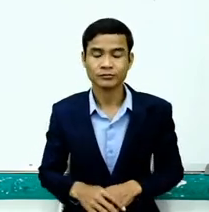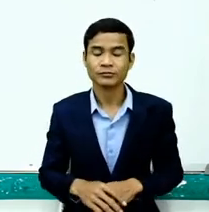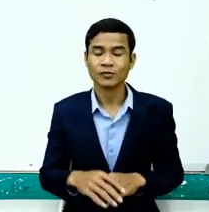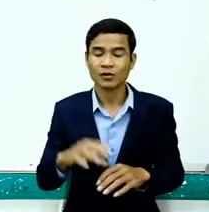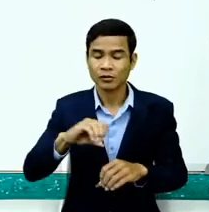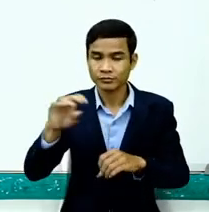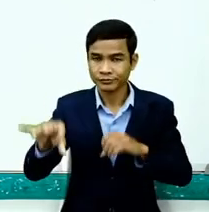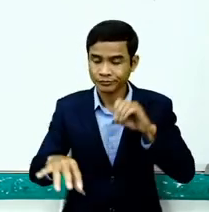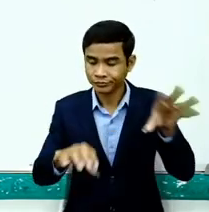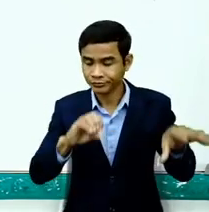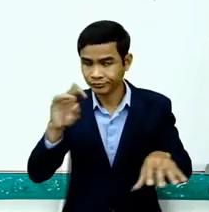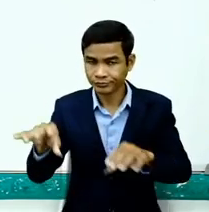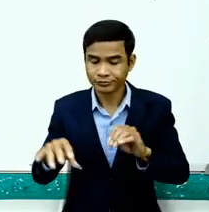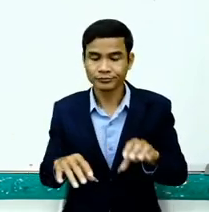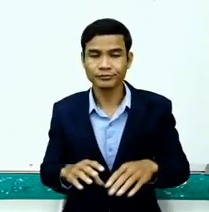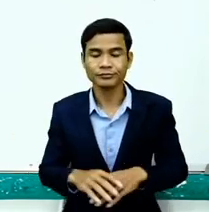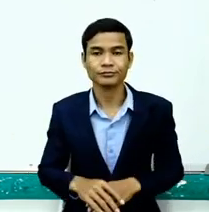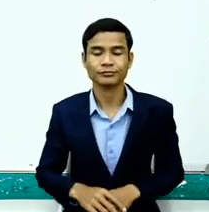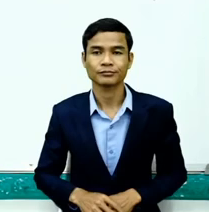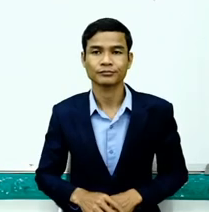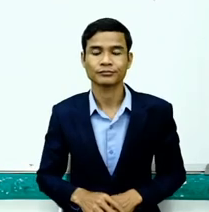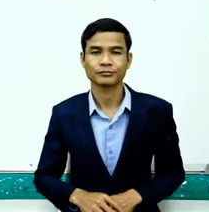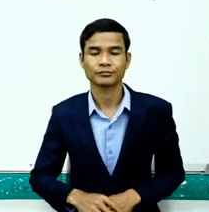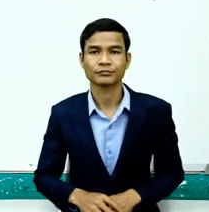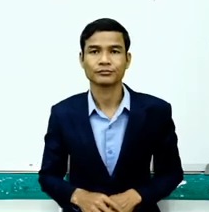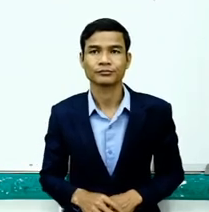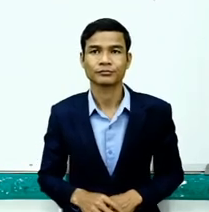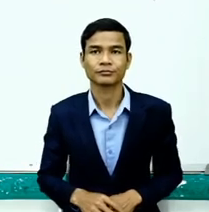roh re